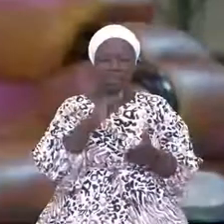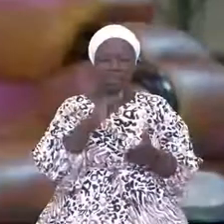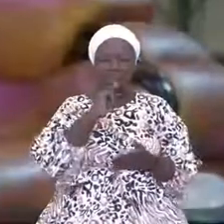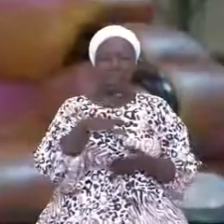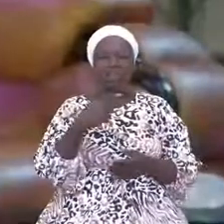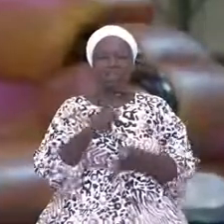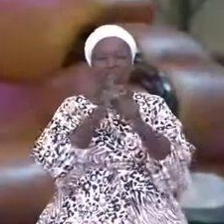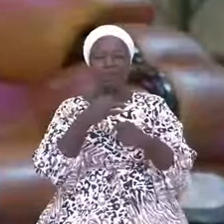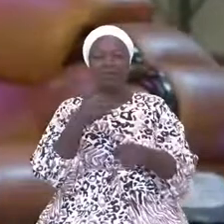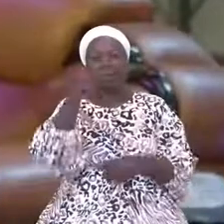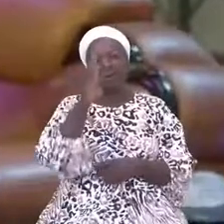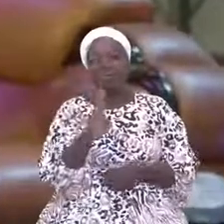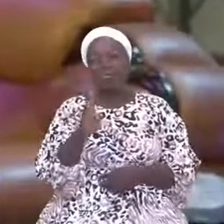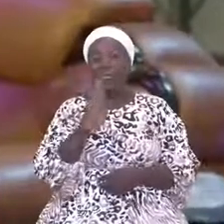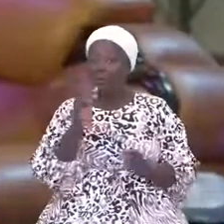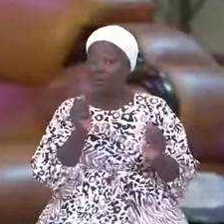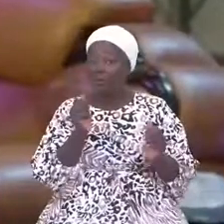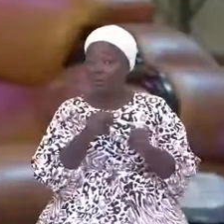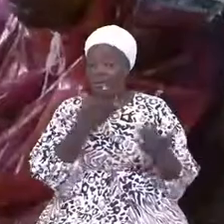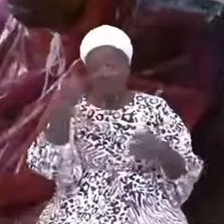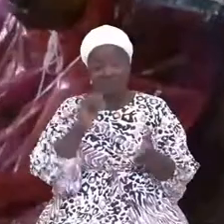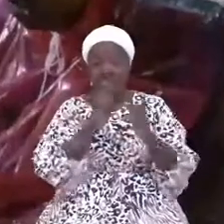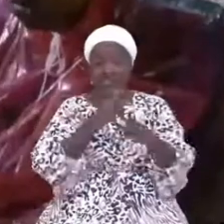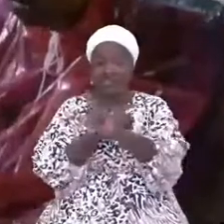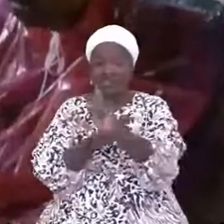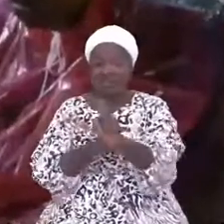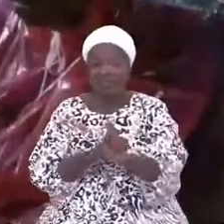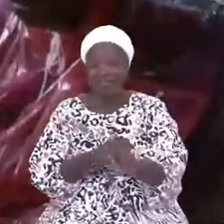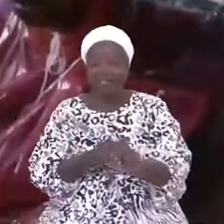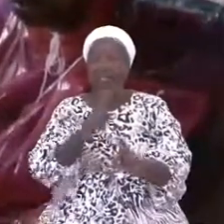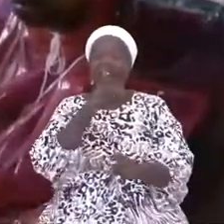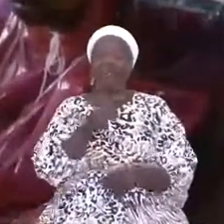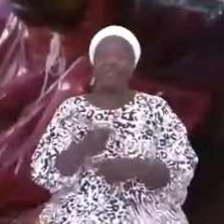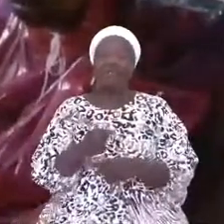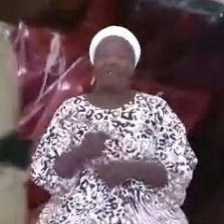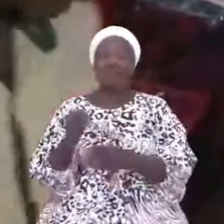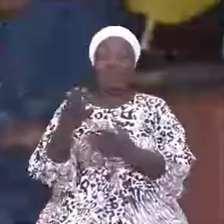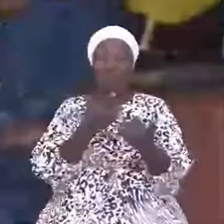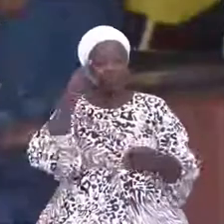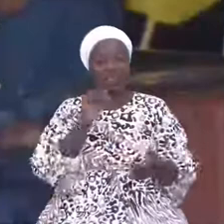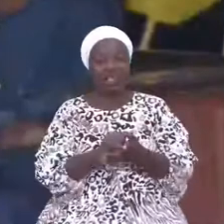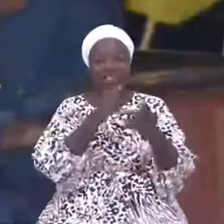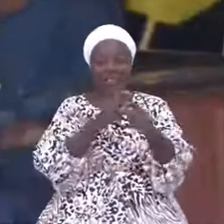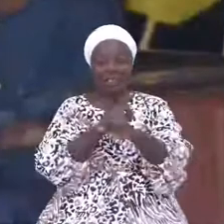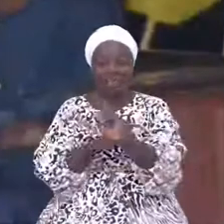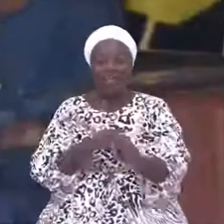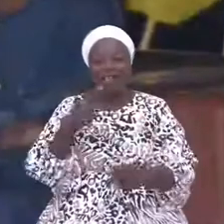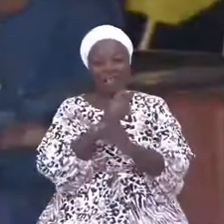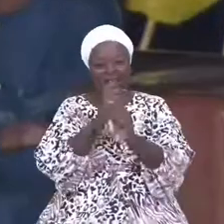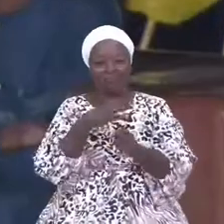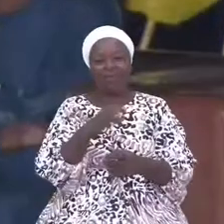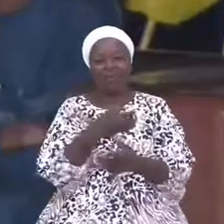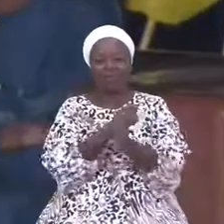ce don ce soir, c'est le don de Dieu. Est-ce que tu attends le don? J'ai dit, est-ce que toi tu